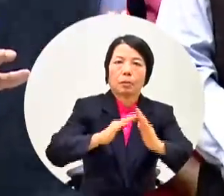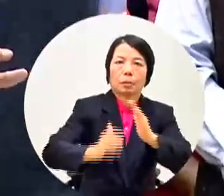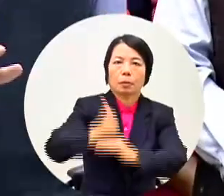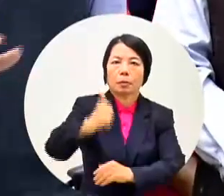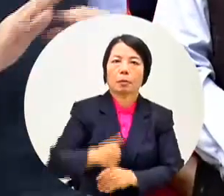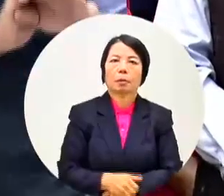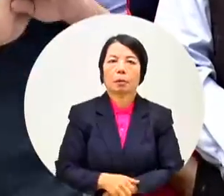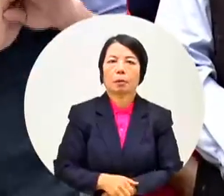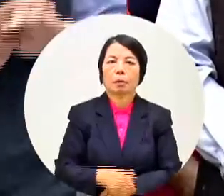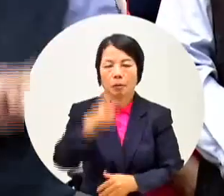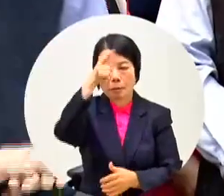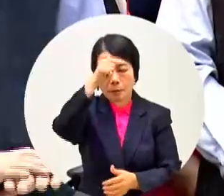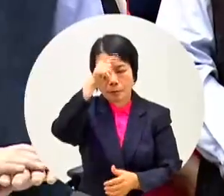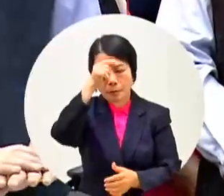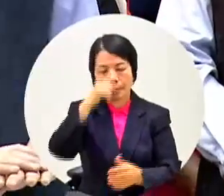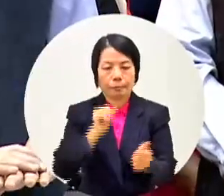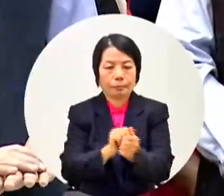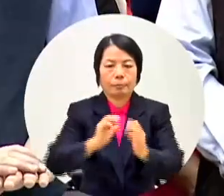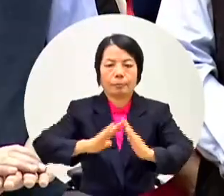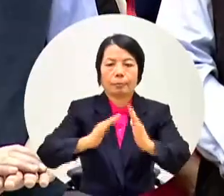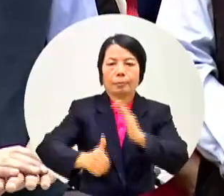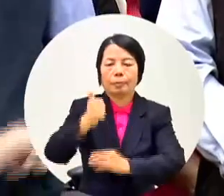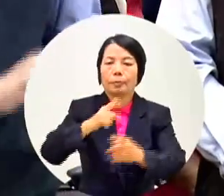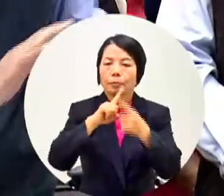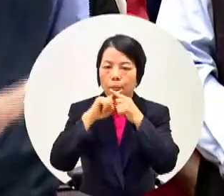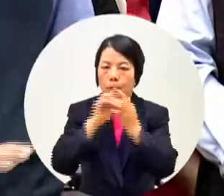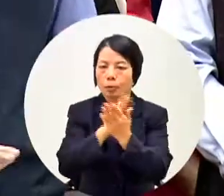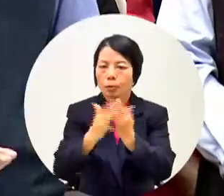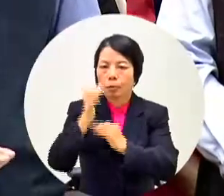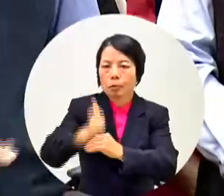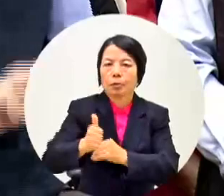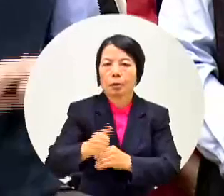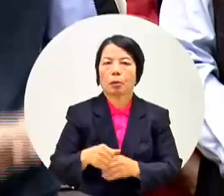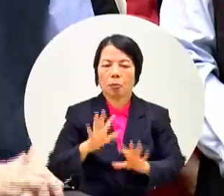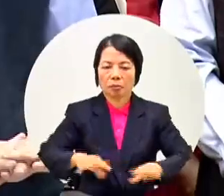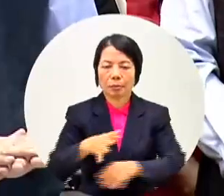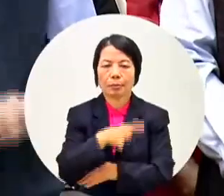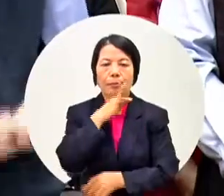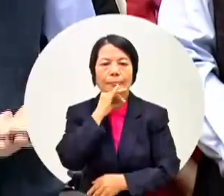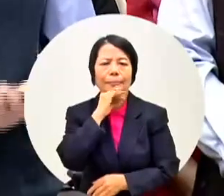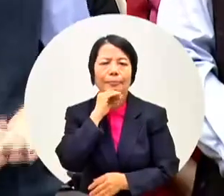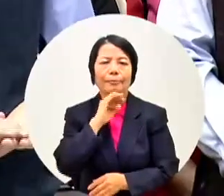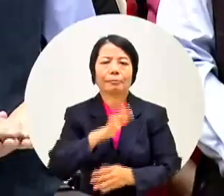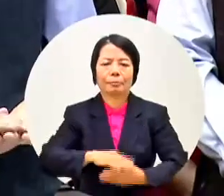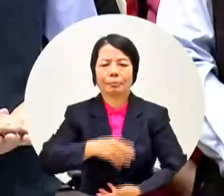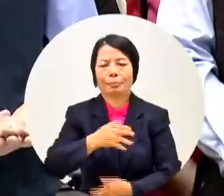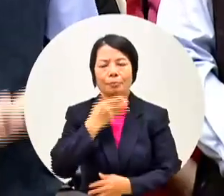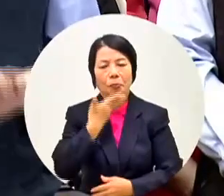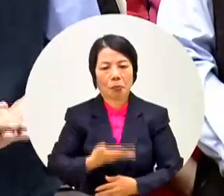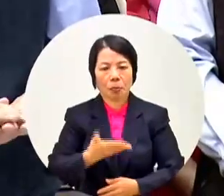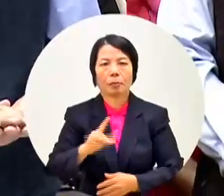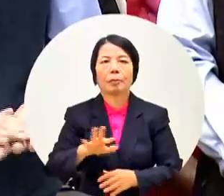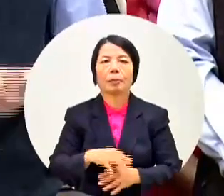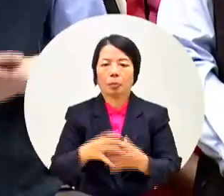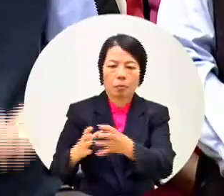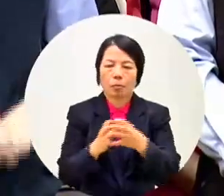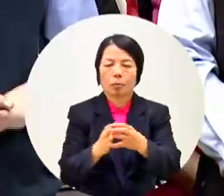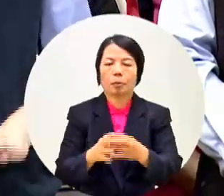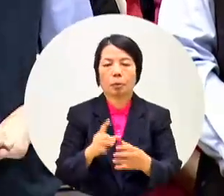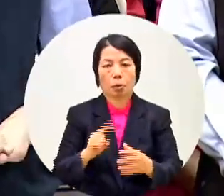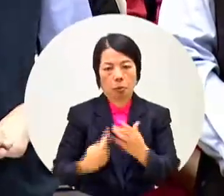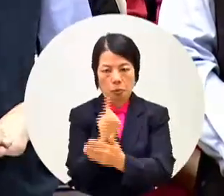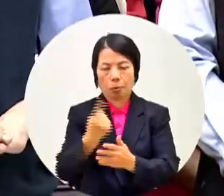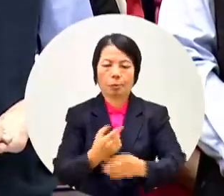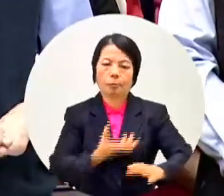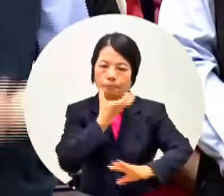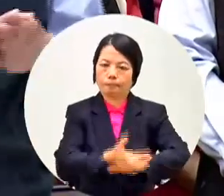的，我们在这个年纪了，我们这个团队出来，我们就是一颗心付出贡献奉献，不停地为